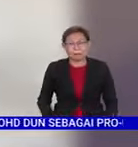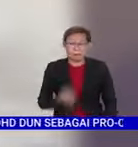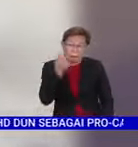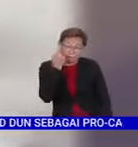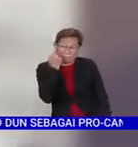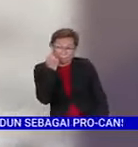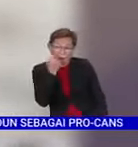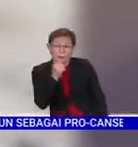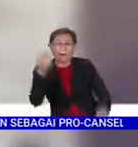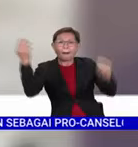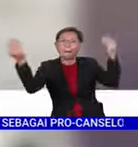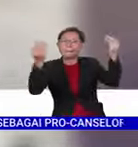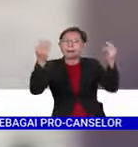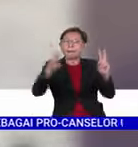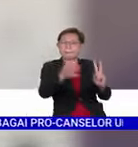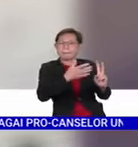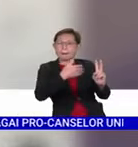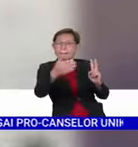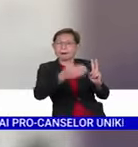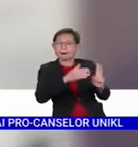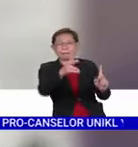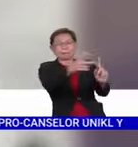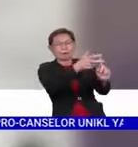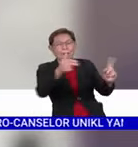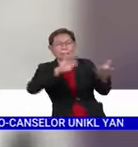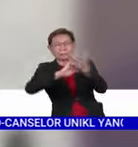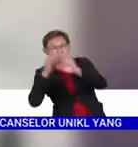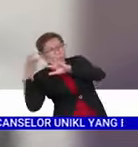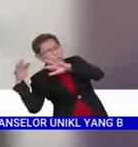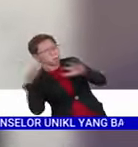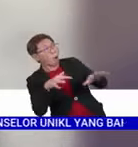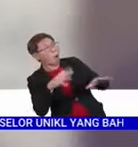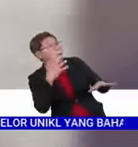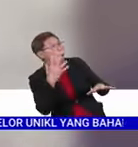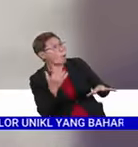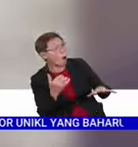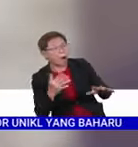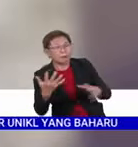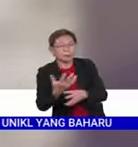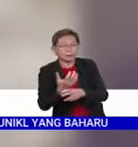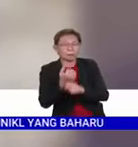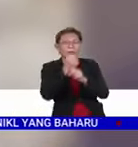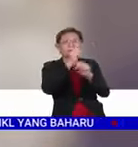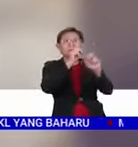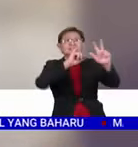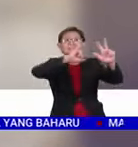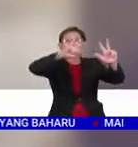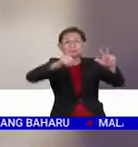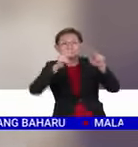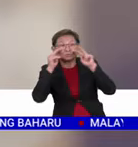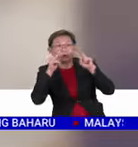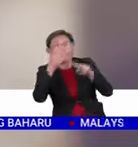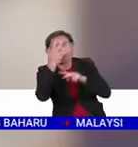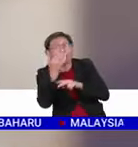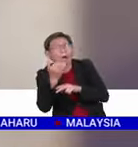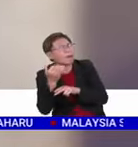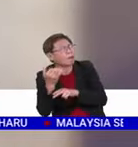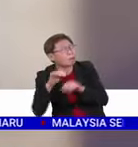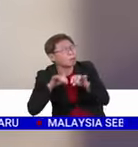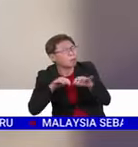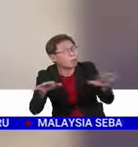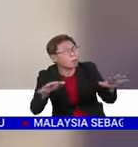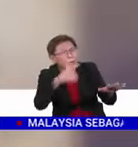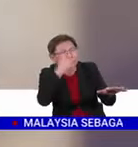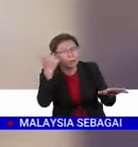Baru-baru ini, sebuah majlis perkahwinan di Indonesia menjadi tumpuan ramai dengan meraih lebih 3 juta tontonan. Punca ia tular